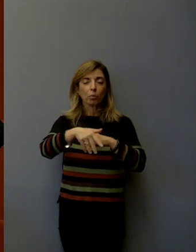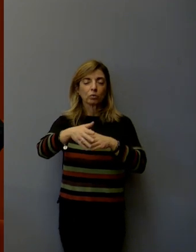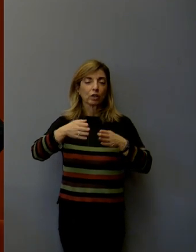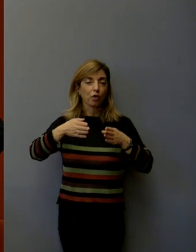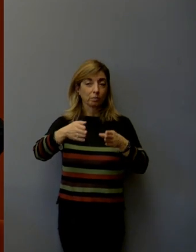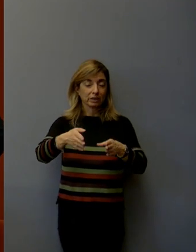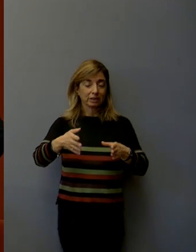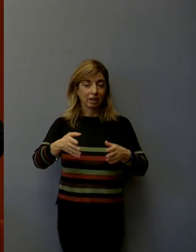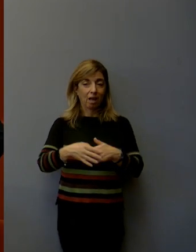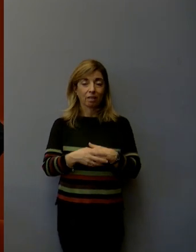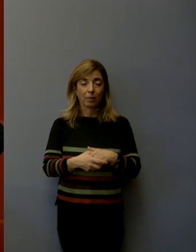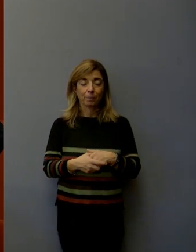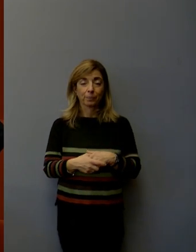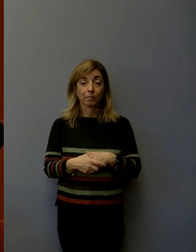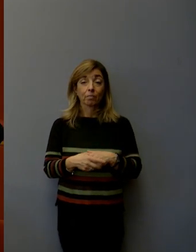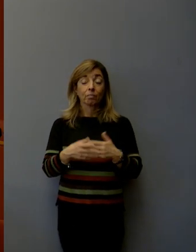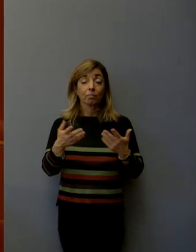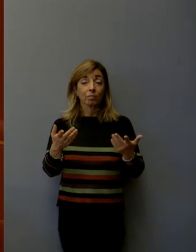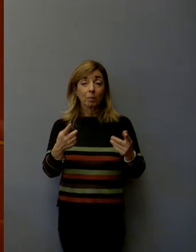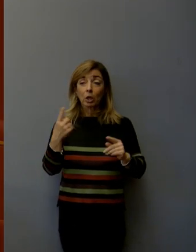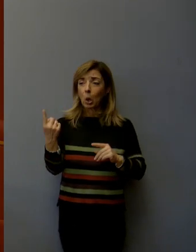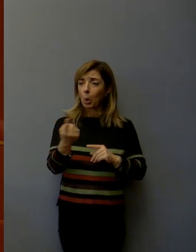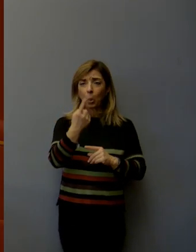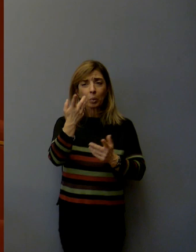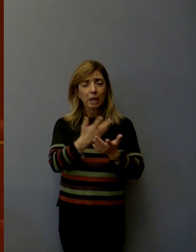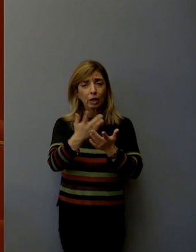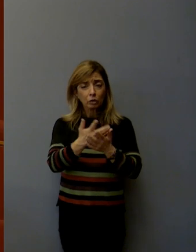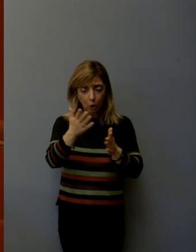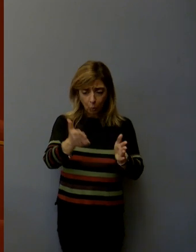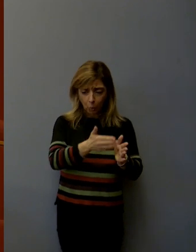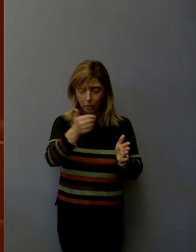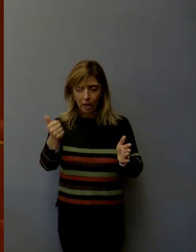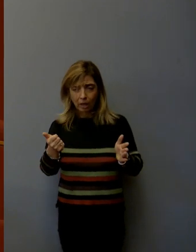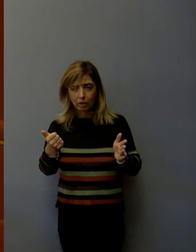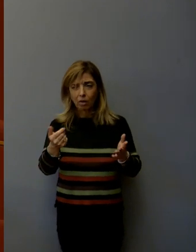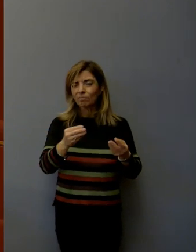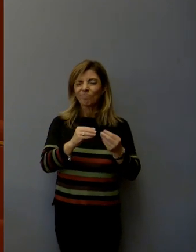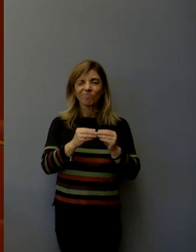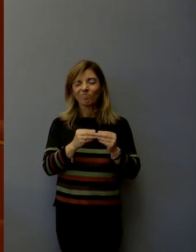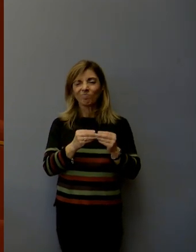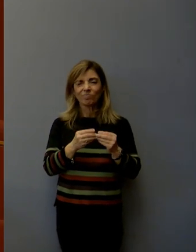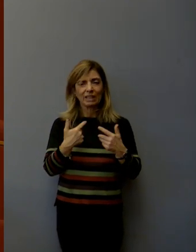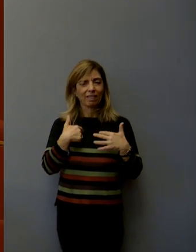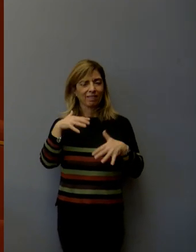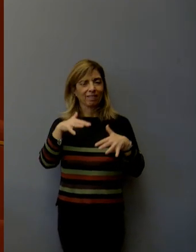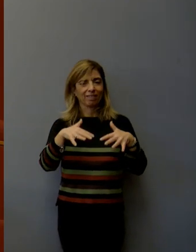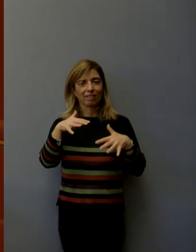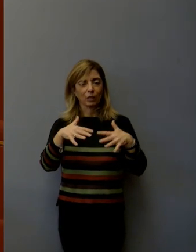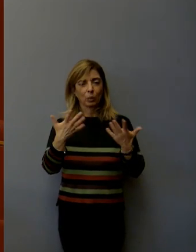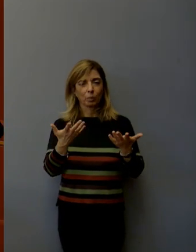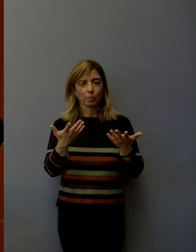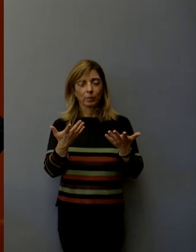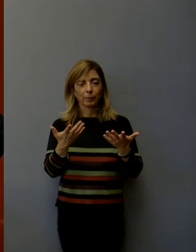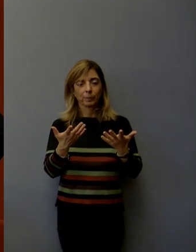un anno quindi facendo la somma di questi addendi devo dire che sono un po' perplesso sul risultato Perché